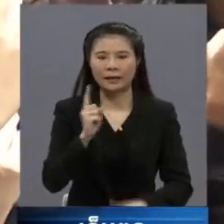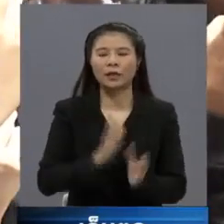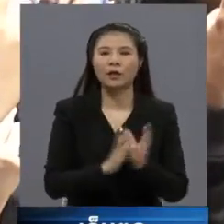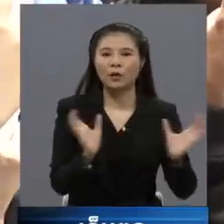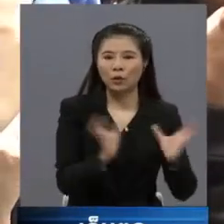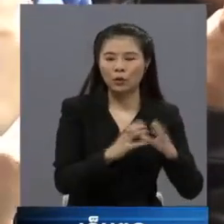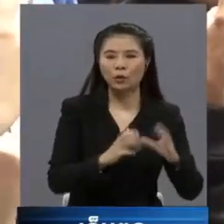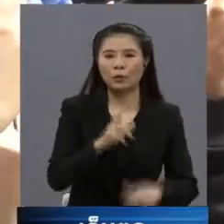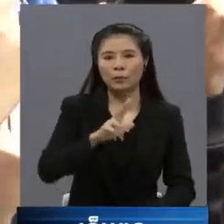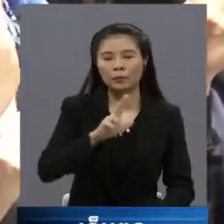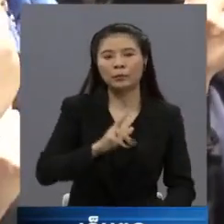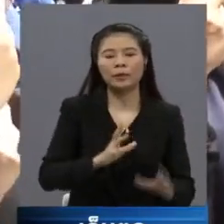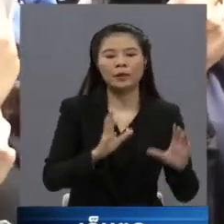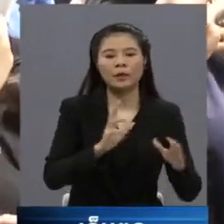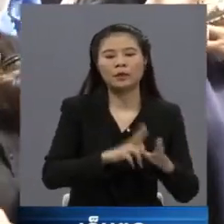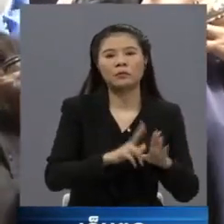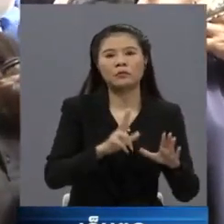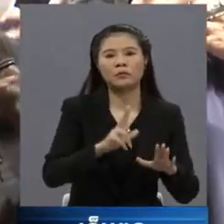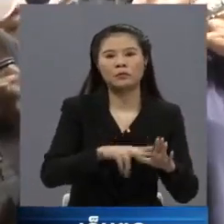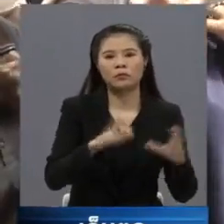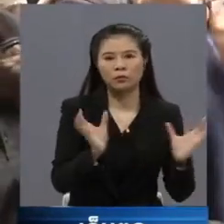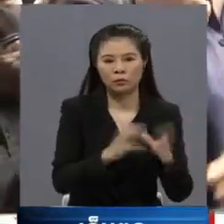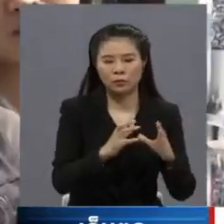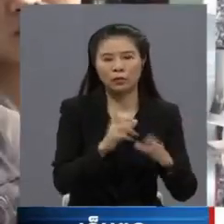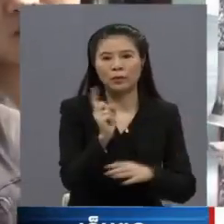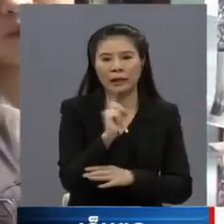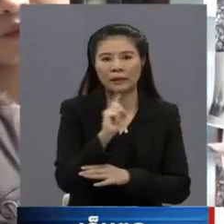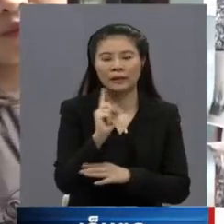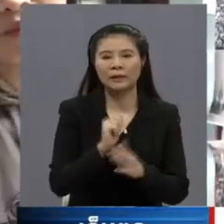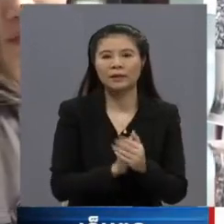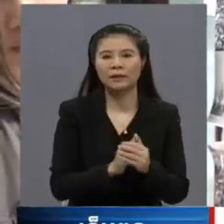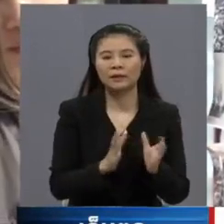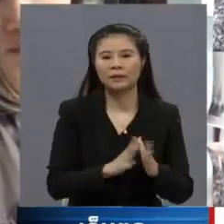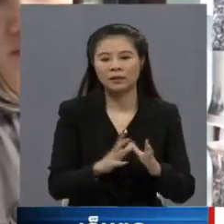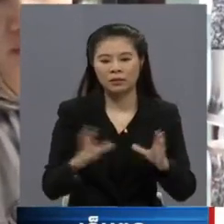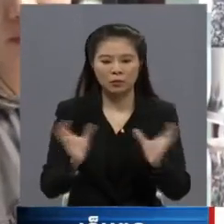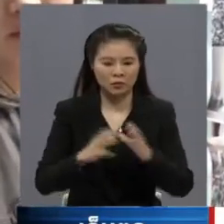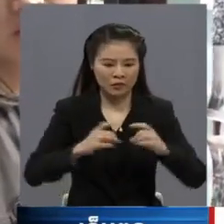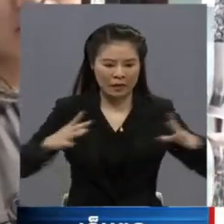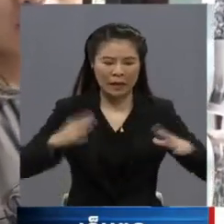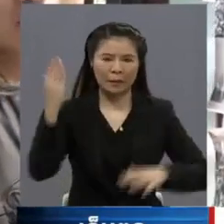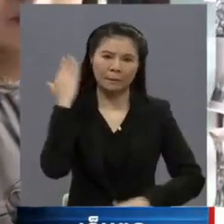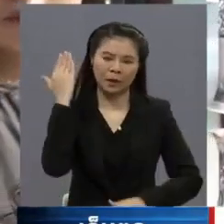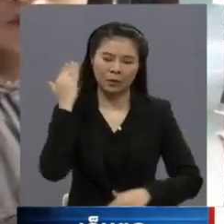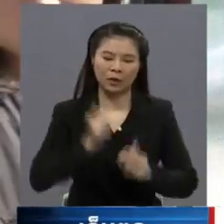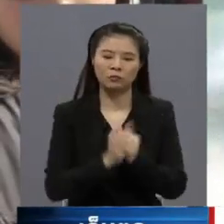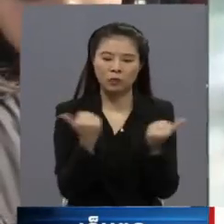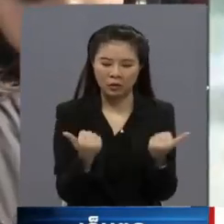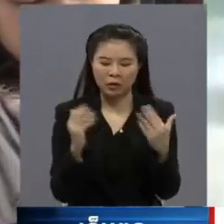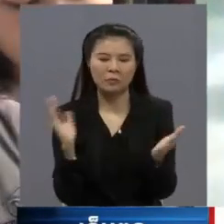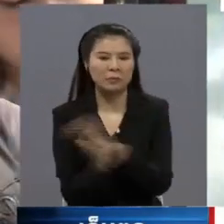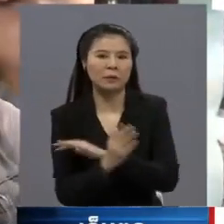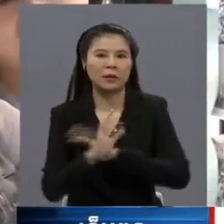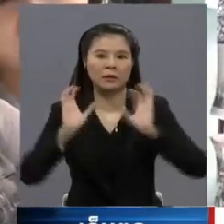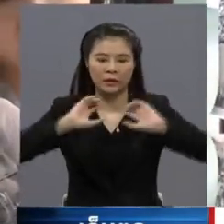ายพรรคร่วมฝ่ายค้านเดิมเนี่ยขึ้นมาบริหารประเทศแทนรัฐบาลชุดที่ผ่านมาแล้วข่าวก็ถามต่อครับว่า